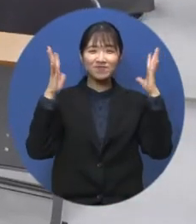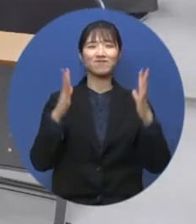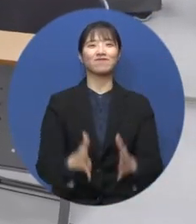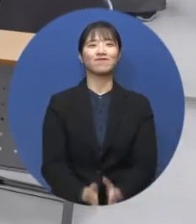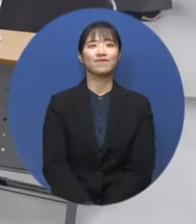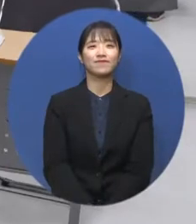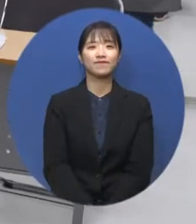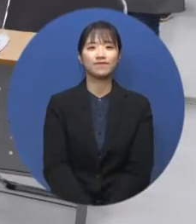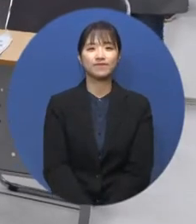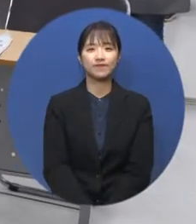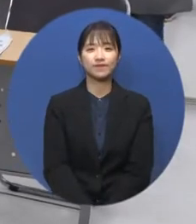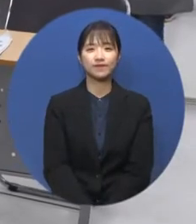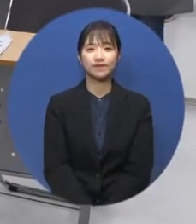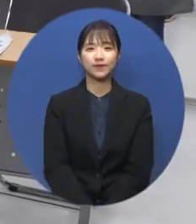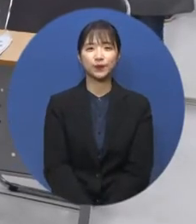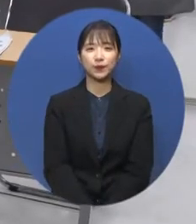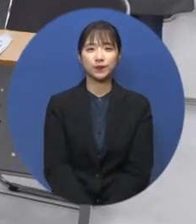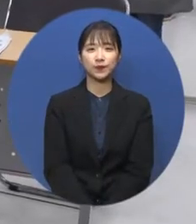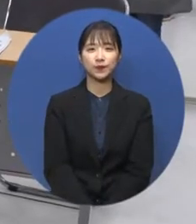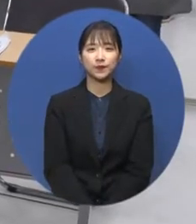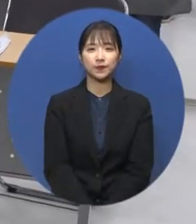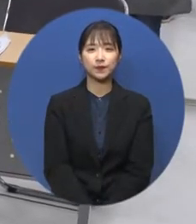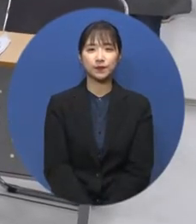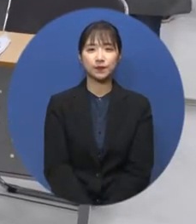복지TV 경기방송 권용찬입니다.